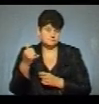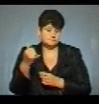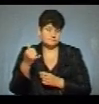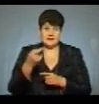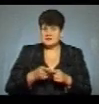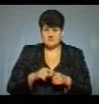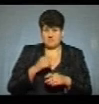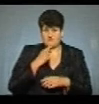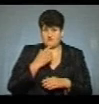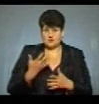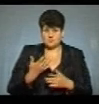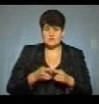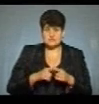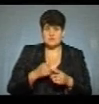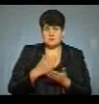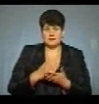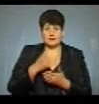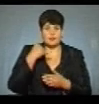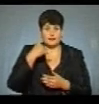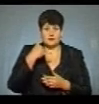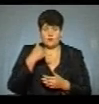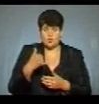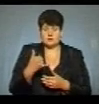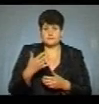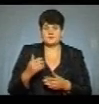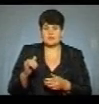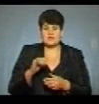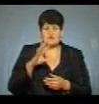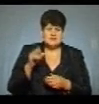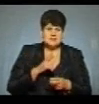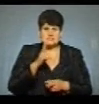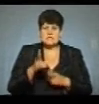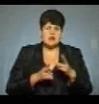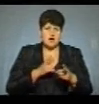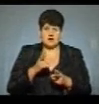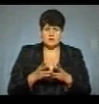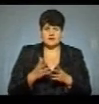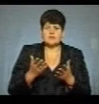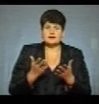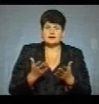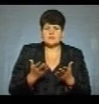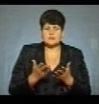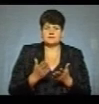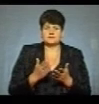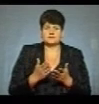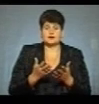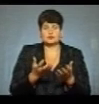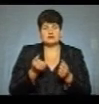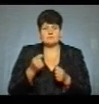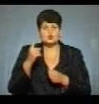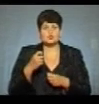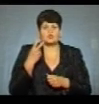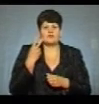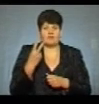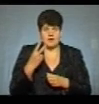Це не важко, це мати головне телефон під руками. Всі скарги, які приходять на лінію 102